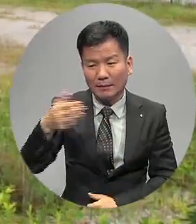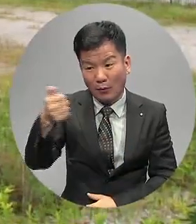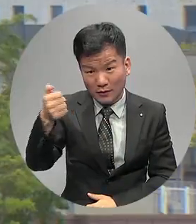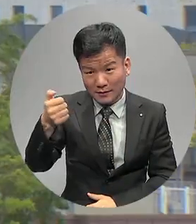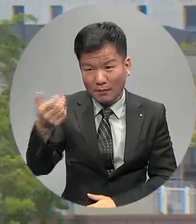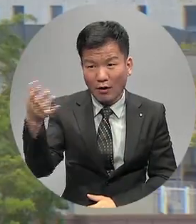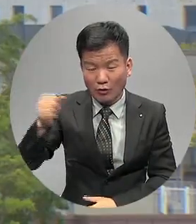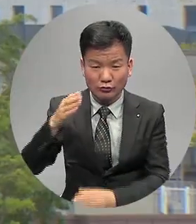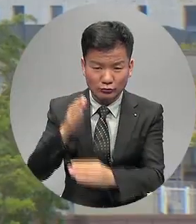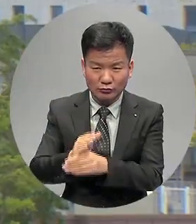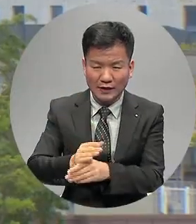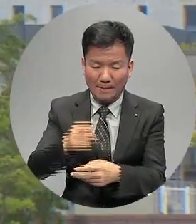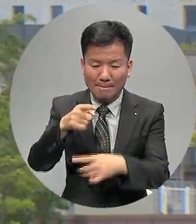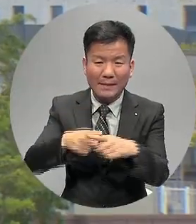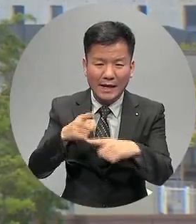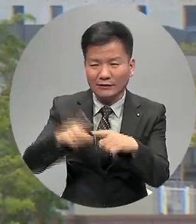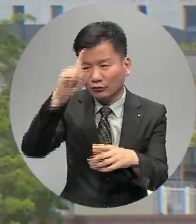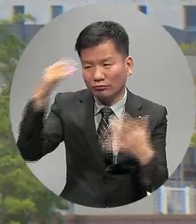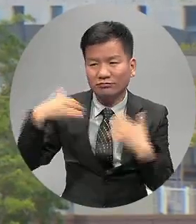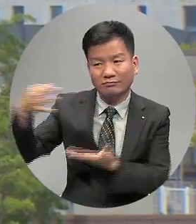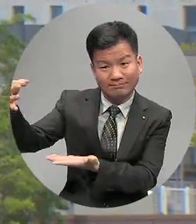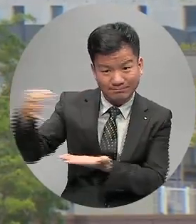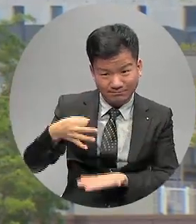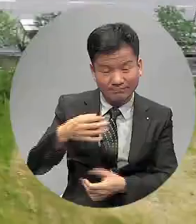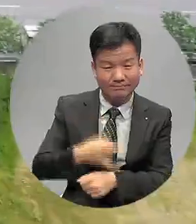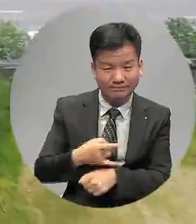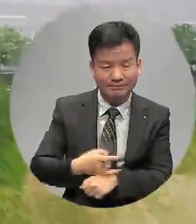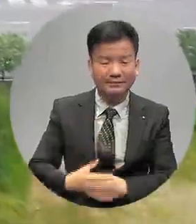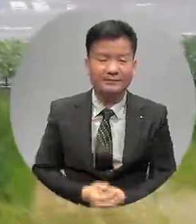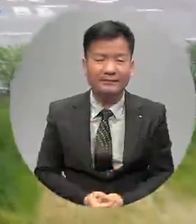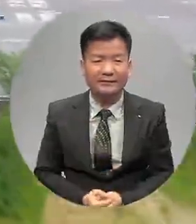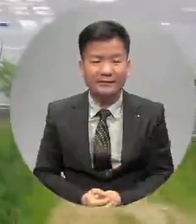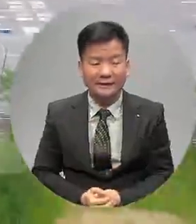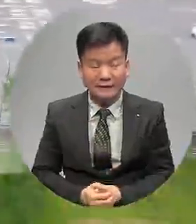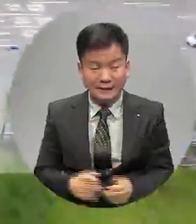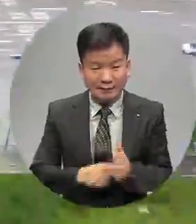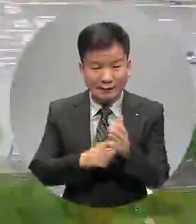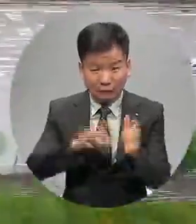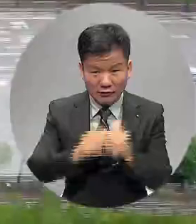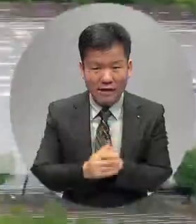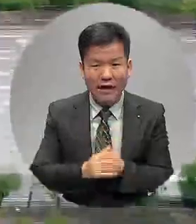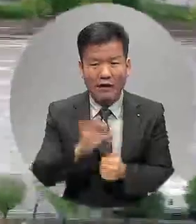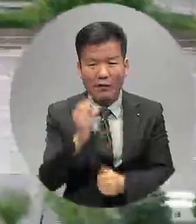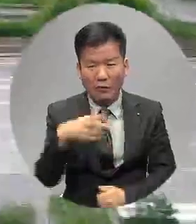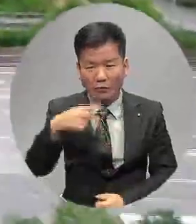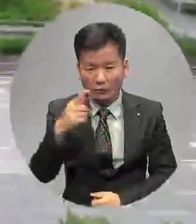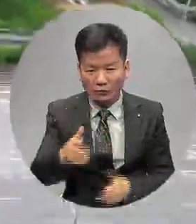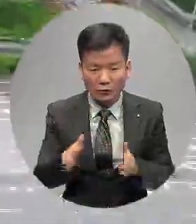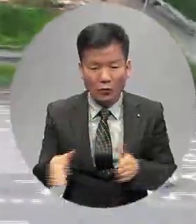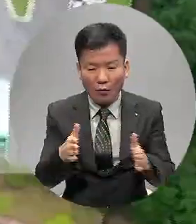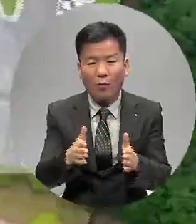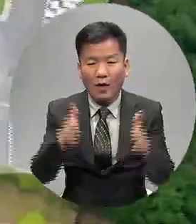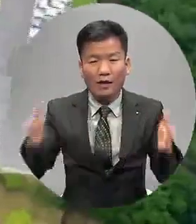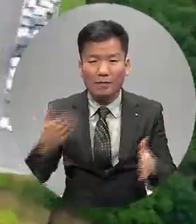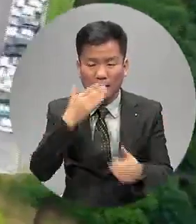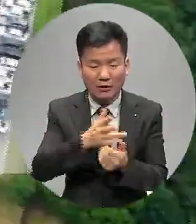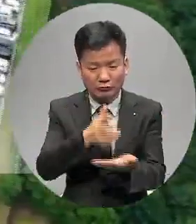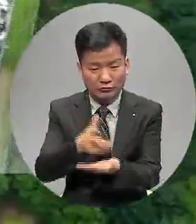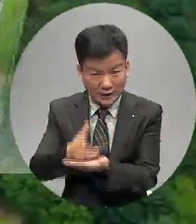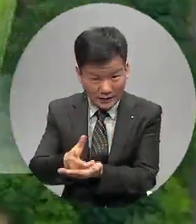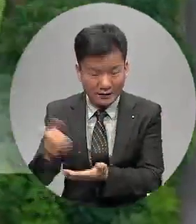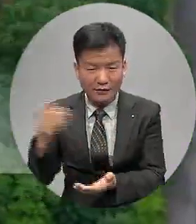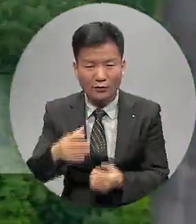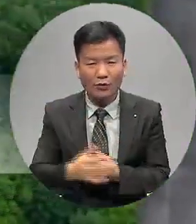절반을 정부로부터 지원받을 수 있게 됐습니다. 시급한 오송가랑로 확장이 가능해졌고 주차장